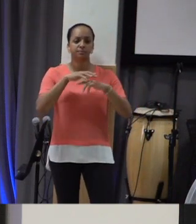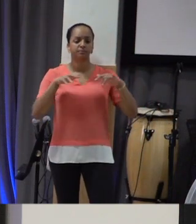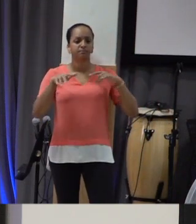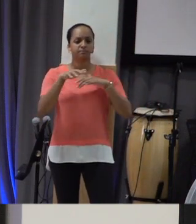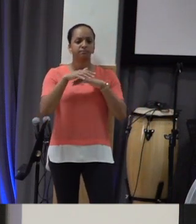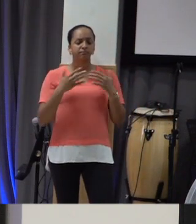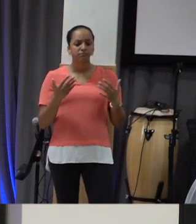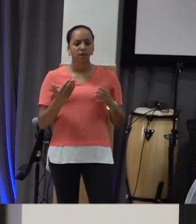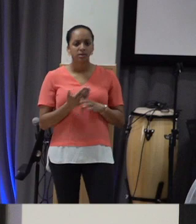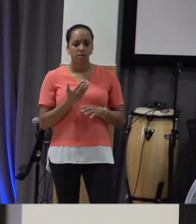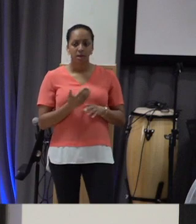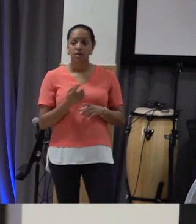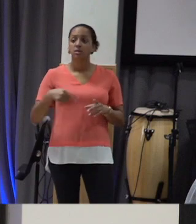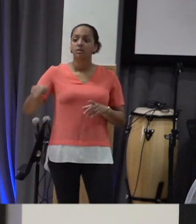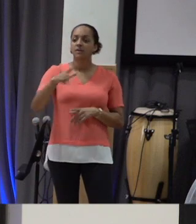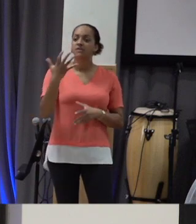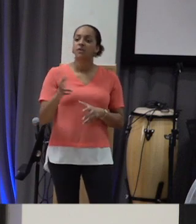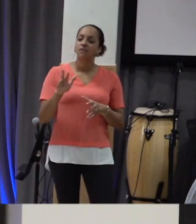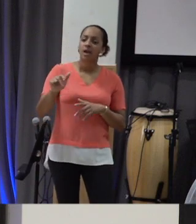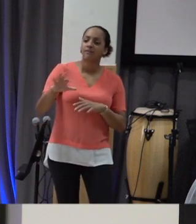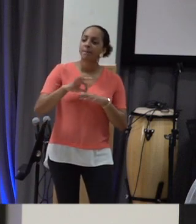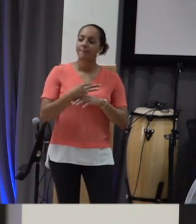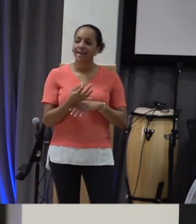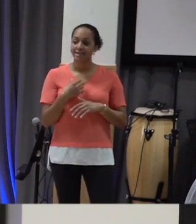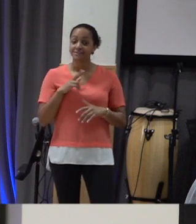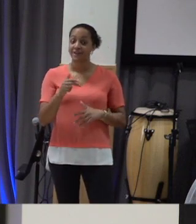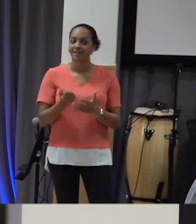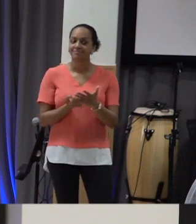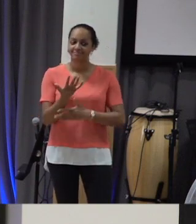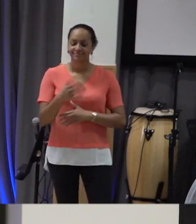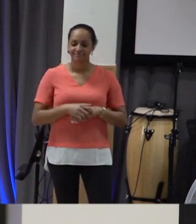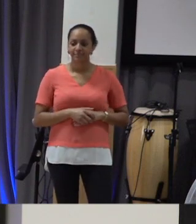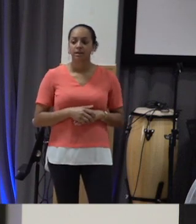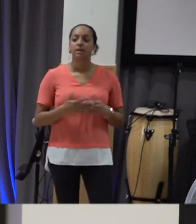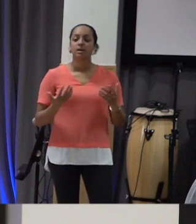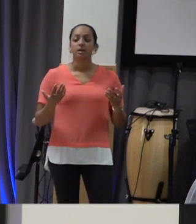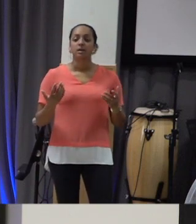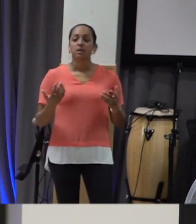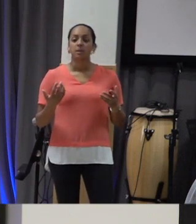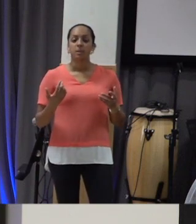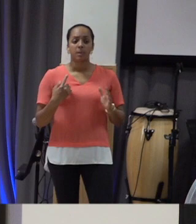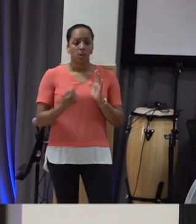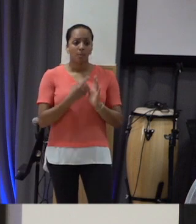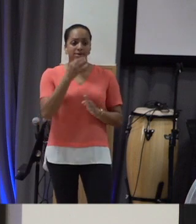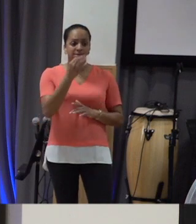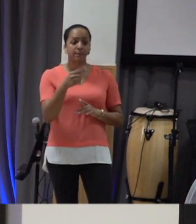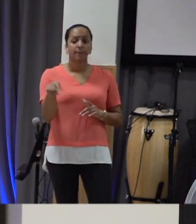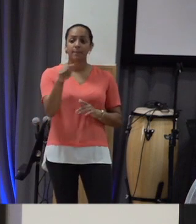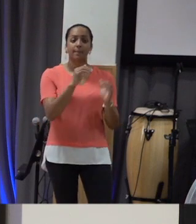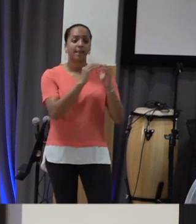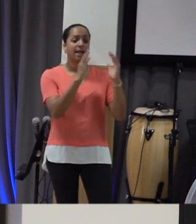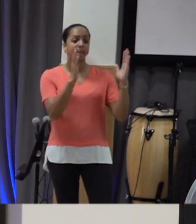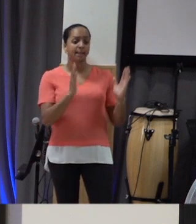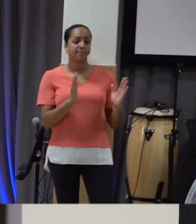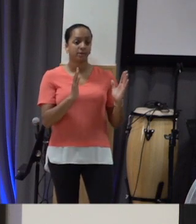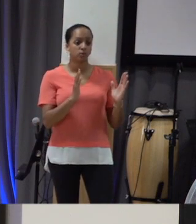sœurs qui se préparent au mariage. Bientôt, je vous dirai qui c'est. Mais je leur ai dit que ce qu'ils vivent chez eux sera